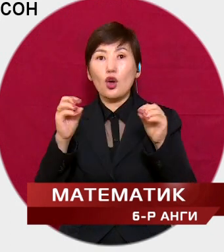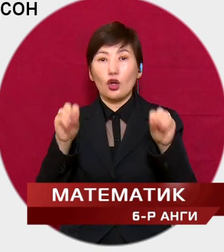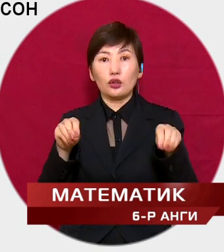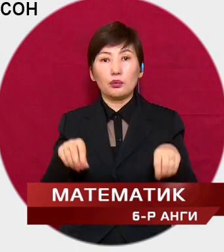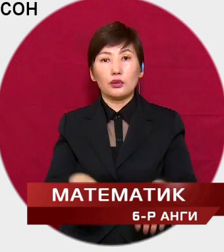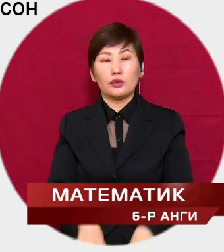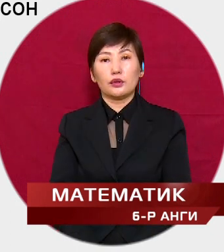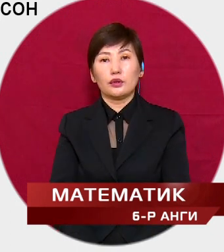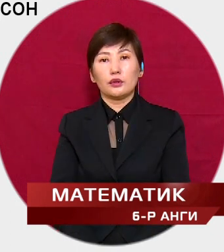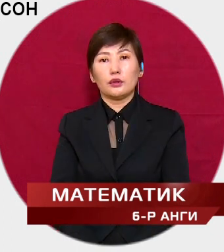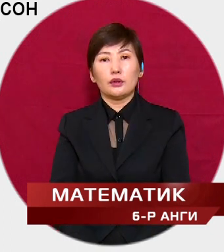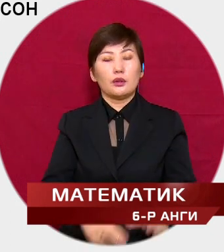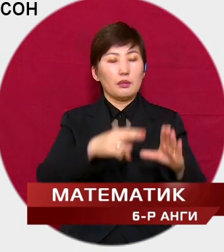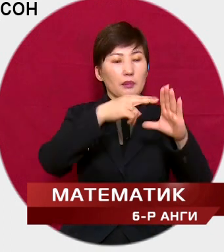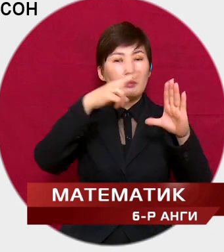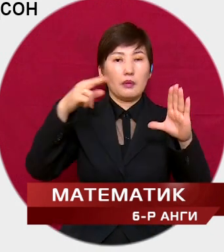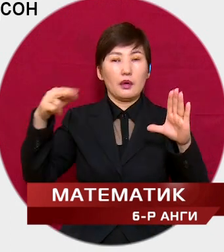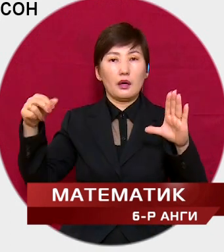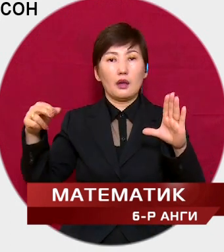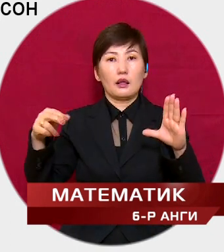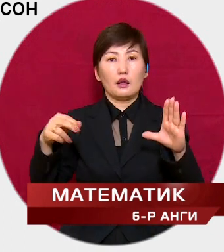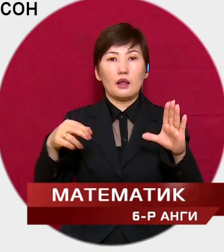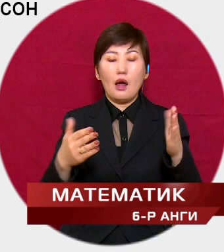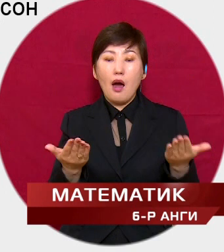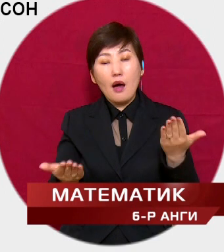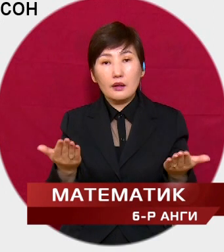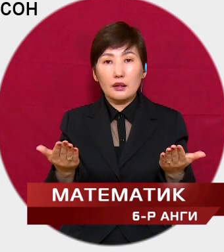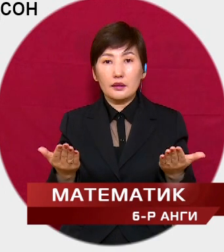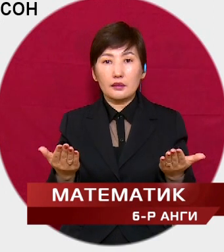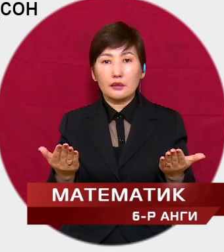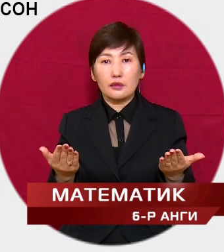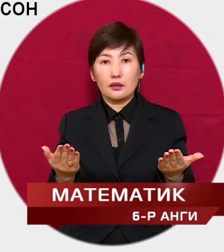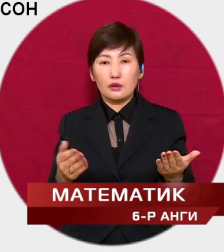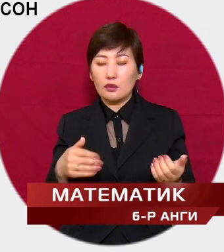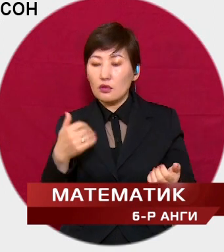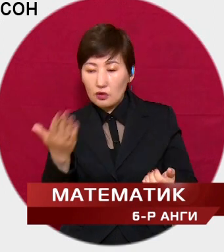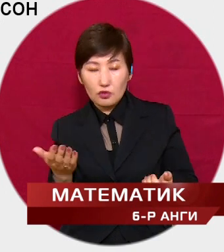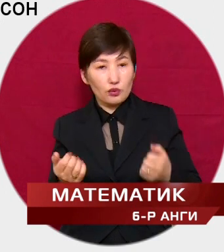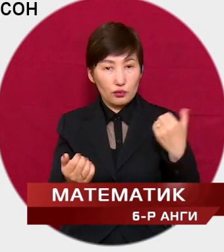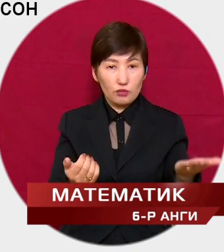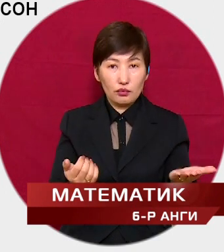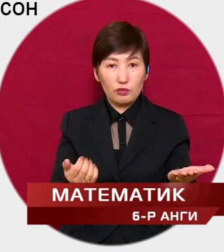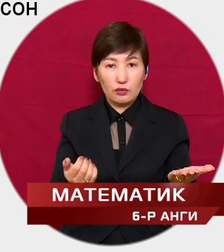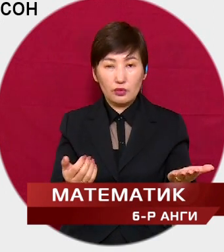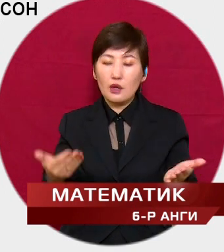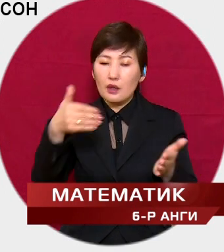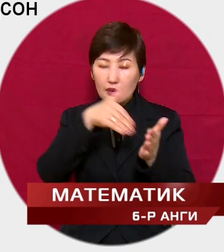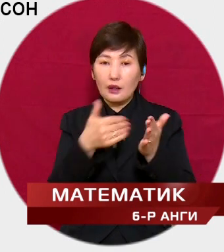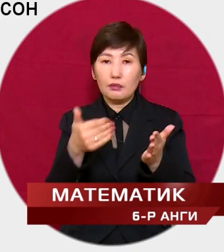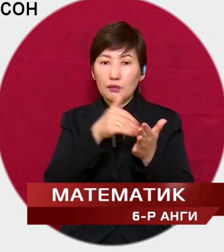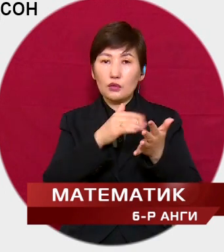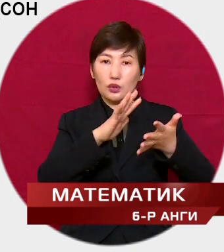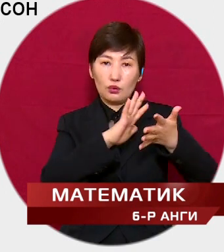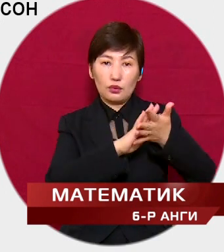нэр багнам диаграмм пиктограммын аль аль нь ч байсан өгц аль нэг нь өгцөнд тохиолдолд за давтамжийн хүснэгтийг